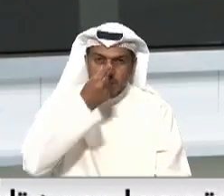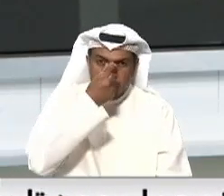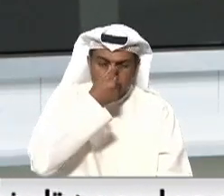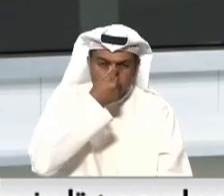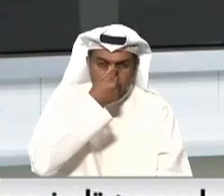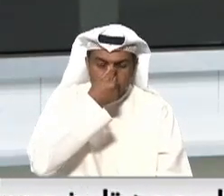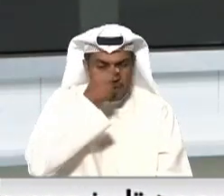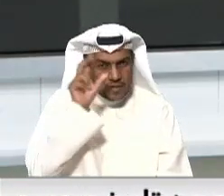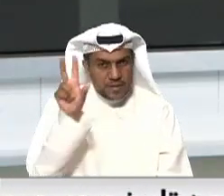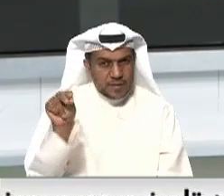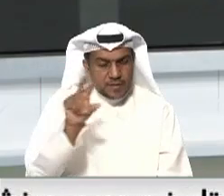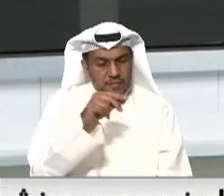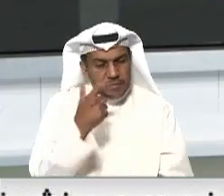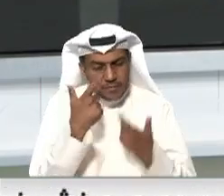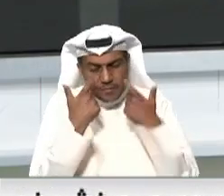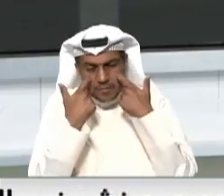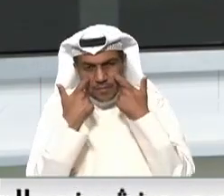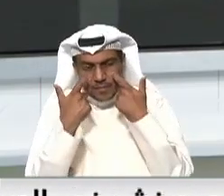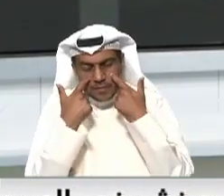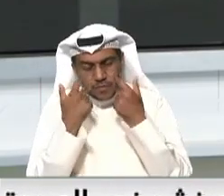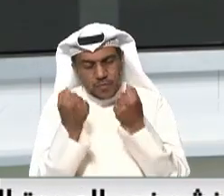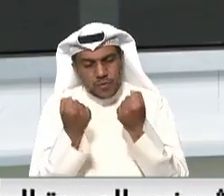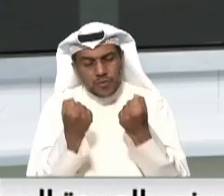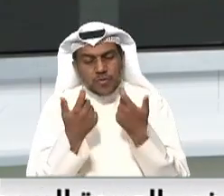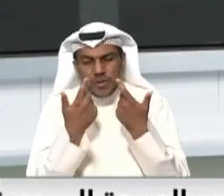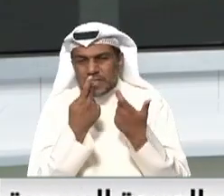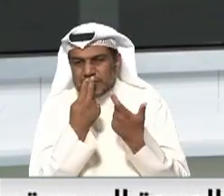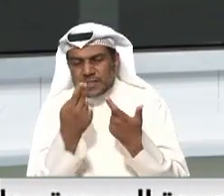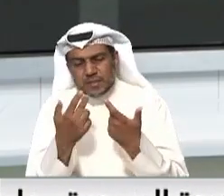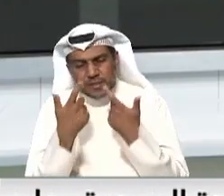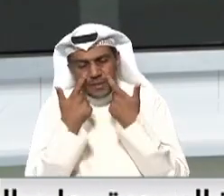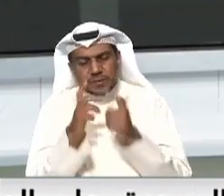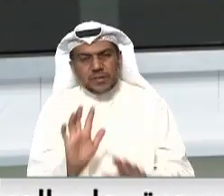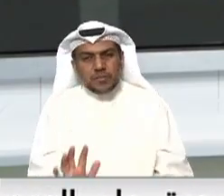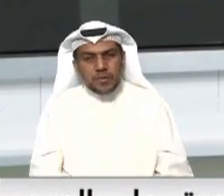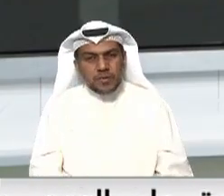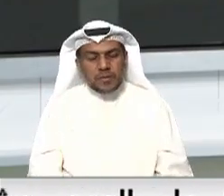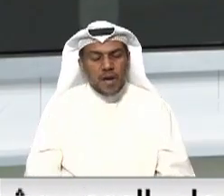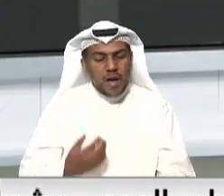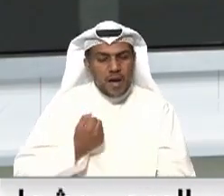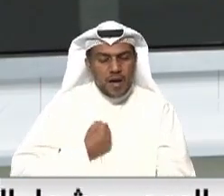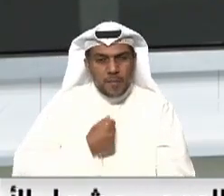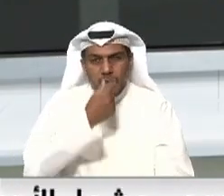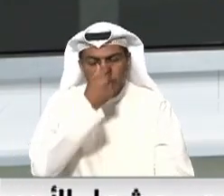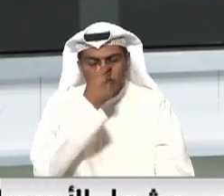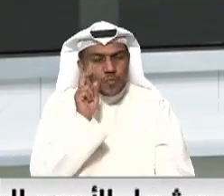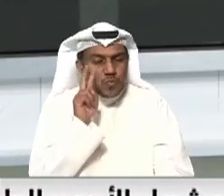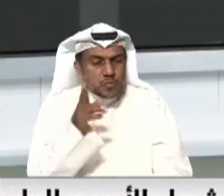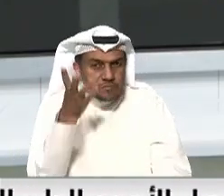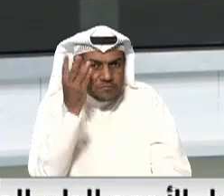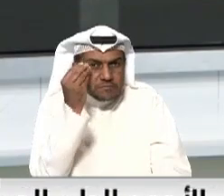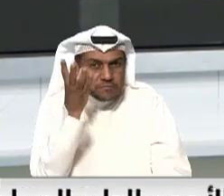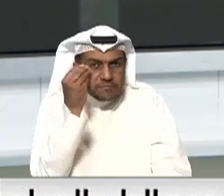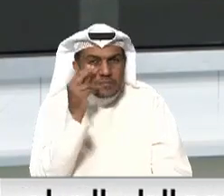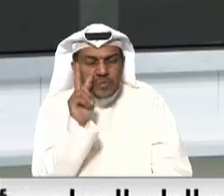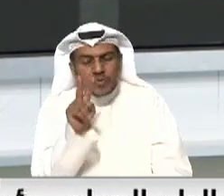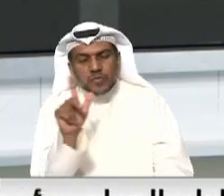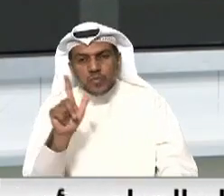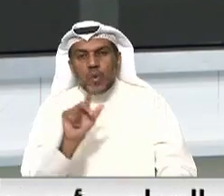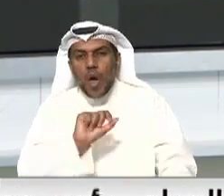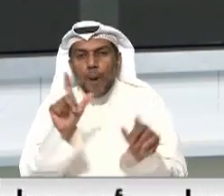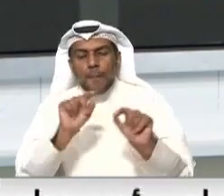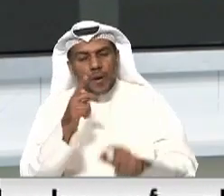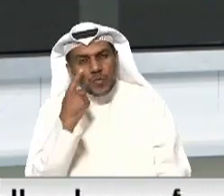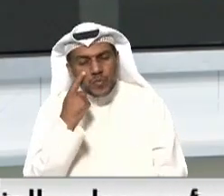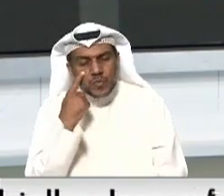لذلك نتمنى منكم توخي الحيطه والحذر خلال هذه الايام ومتابعه نشراتنا الجويه باستمرار وايضا